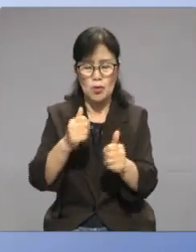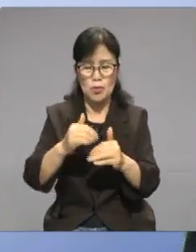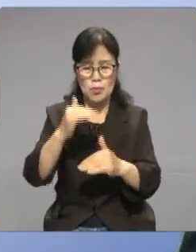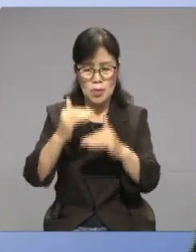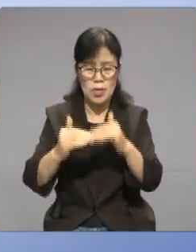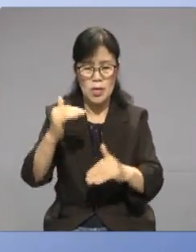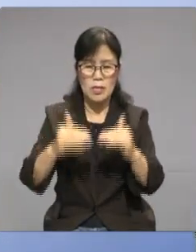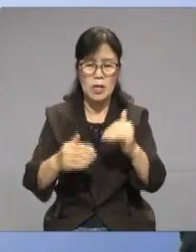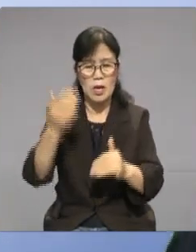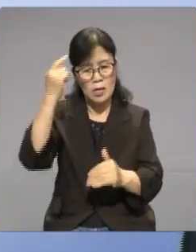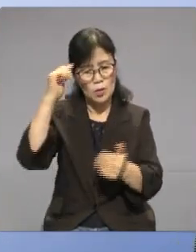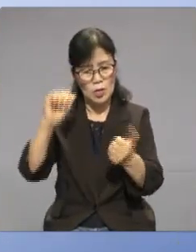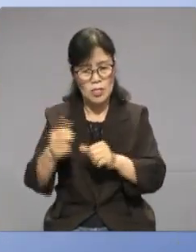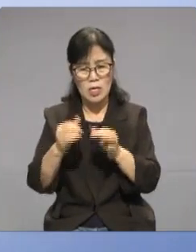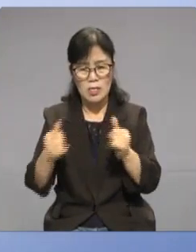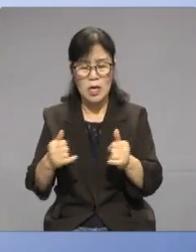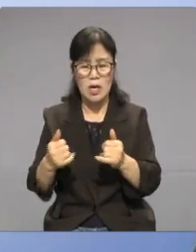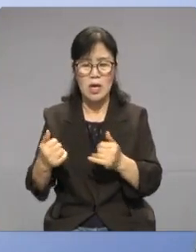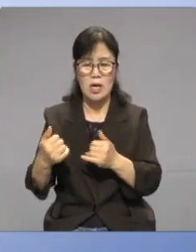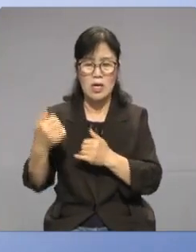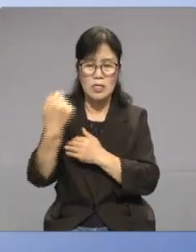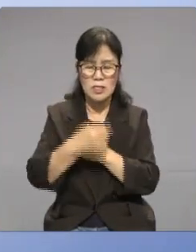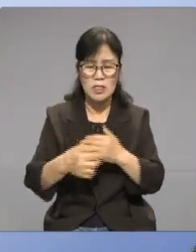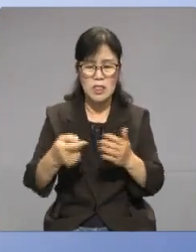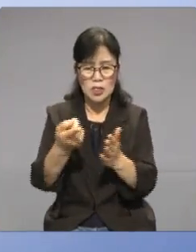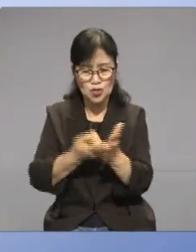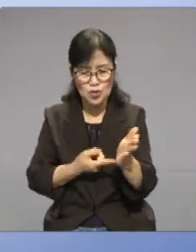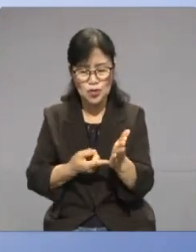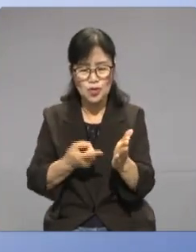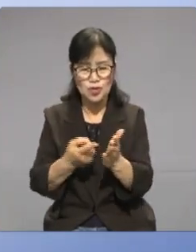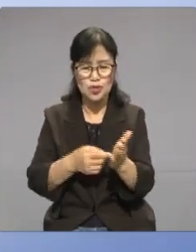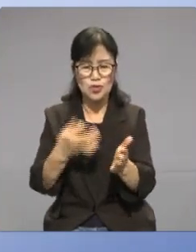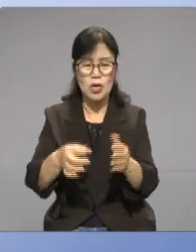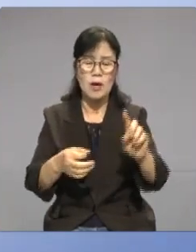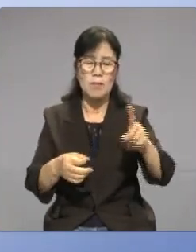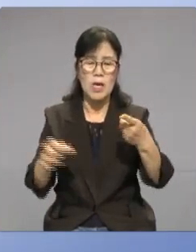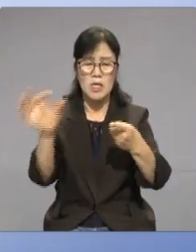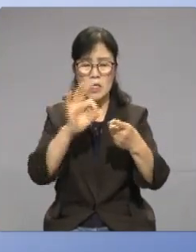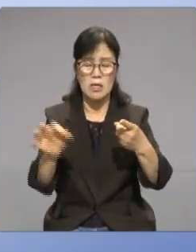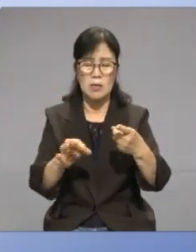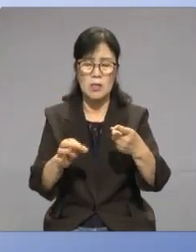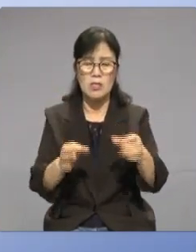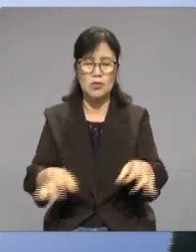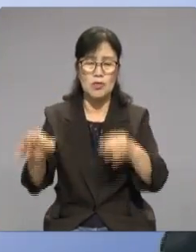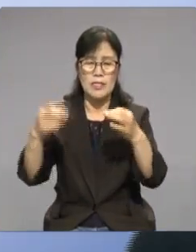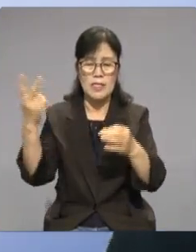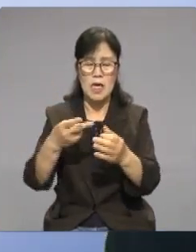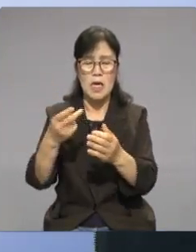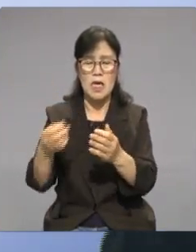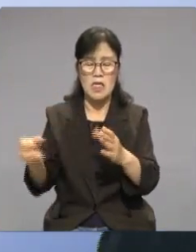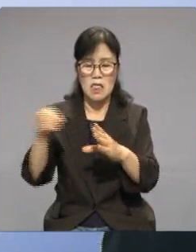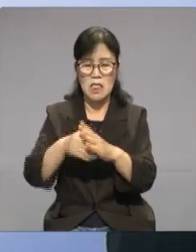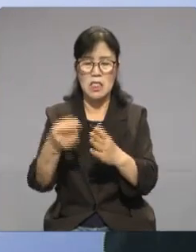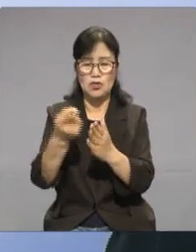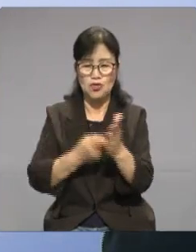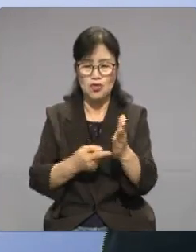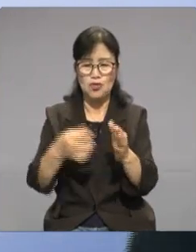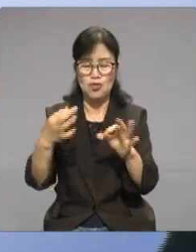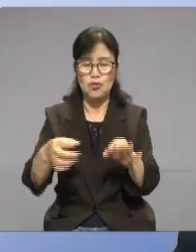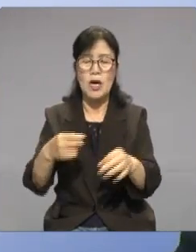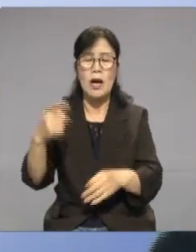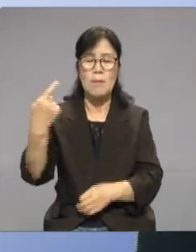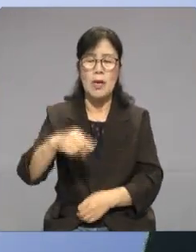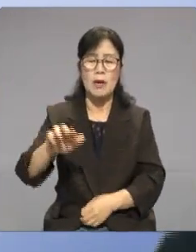뇌사자 이식술과 생체 이식술의 수가는 120% 인상, 재이식술 수가는